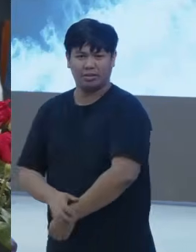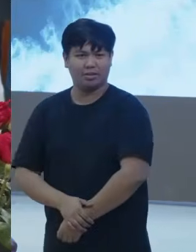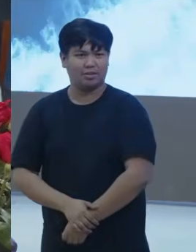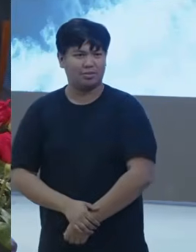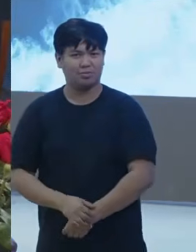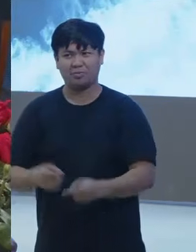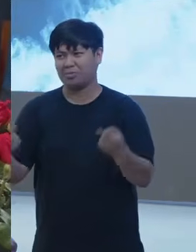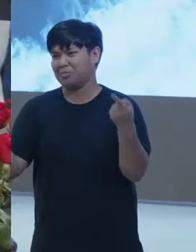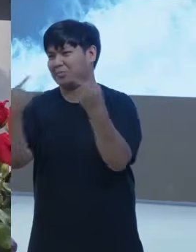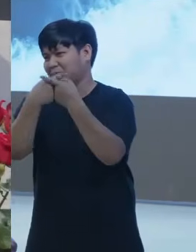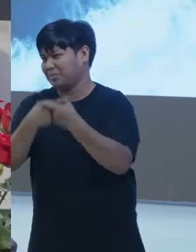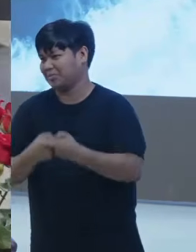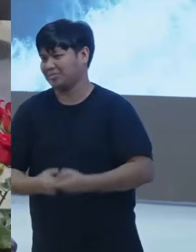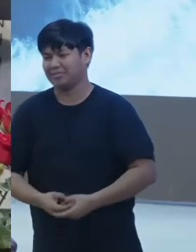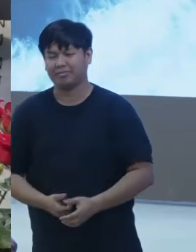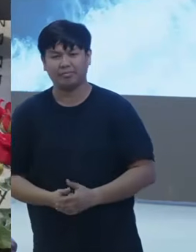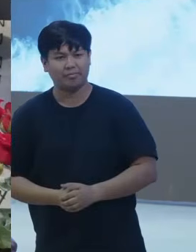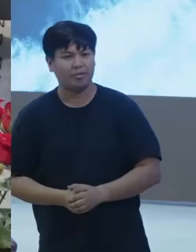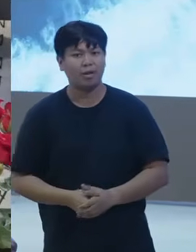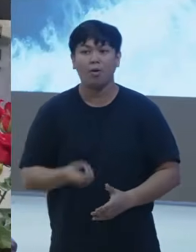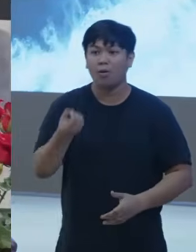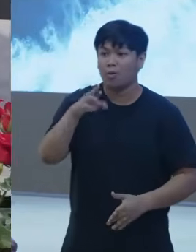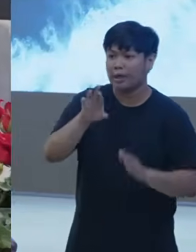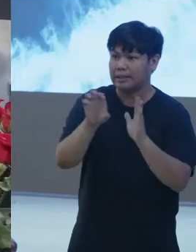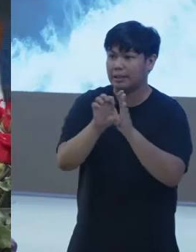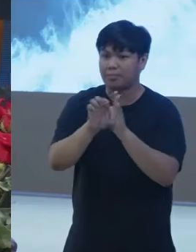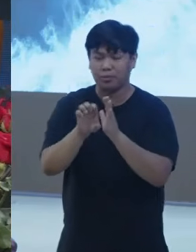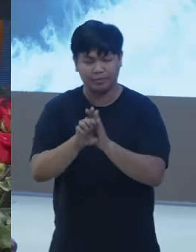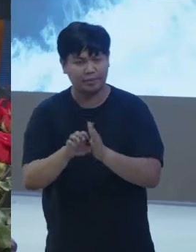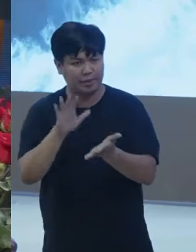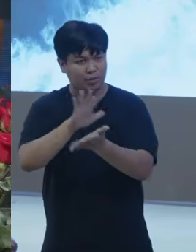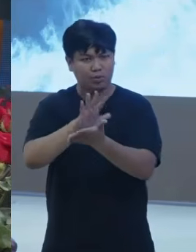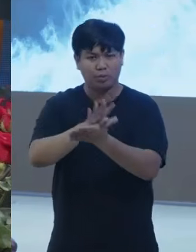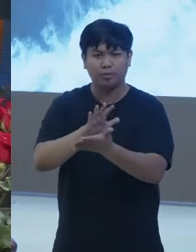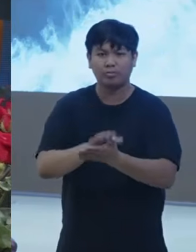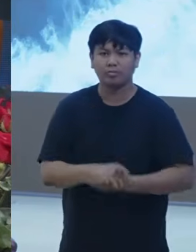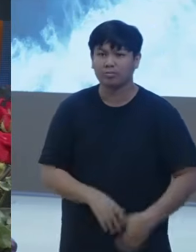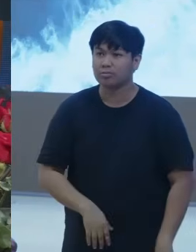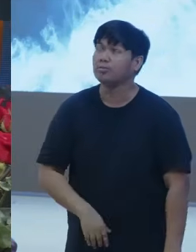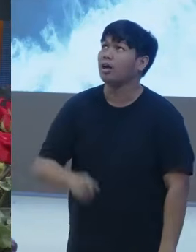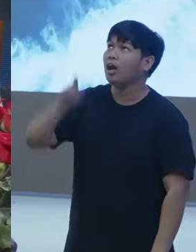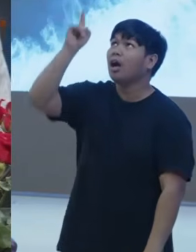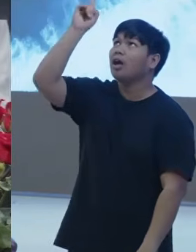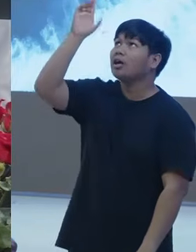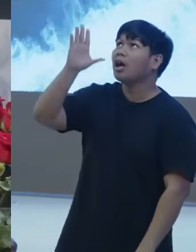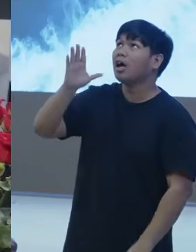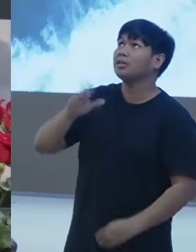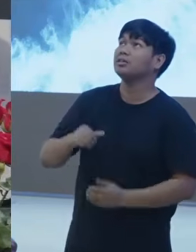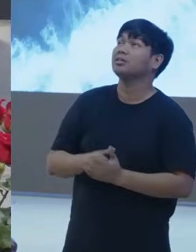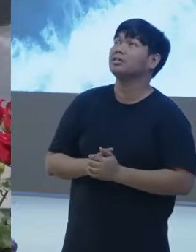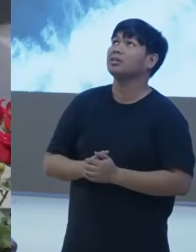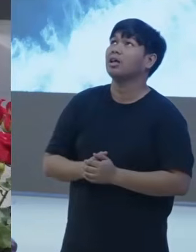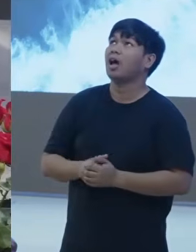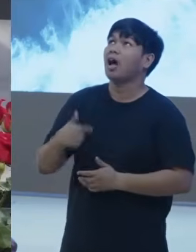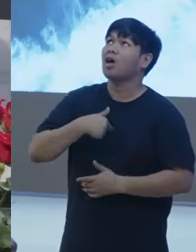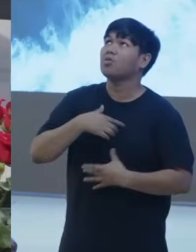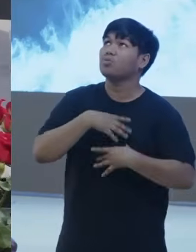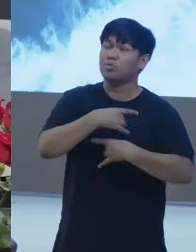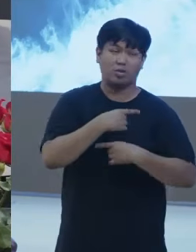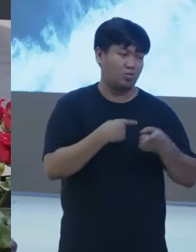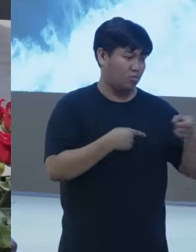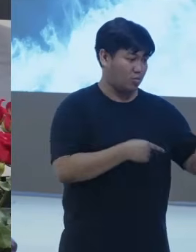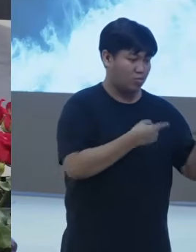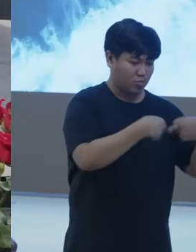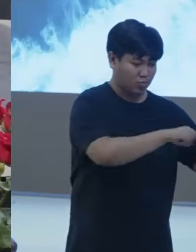dito? Kasi dito hindi ako pumasa. Dito pumasa ako. No? Malinaw po na kalooban ng Diyos